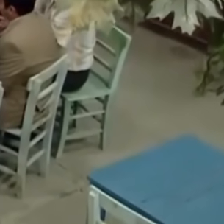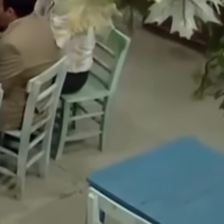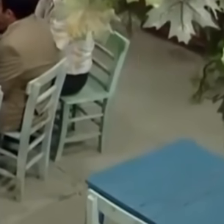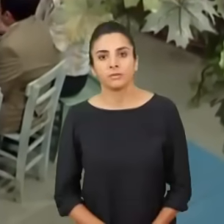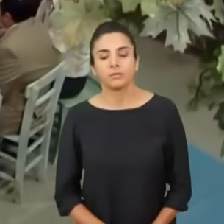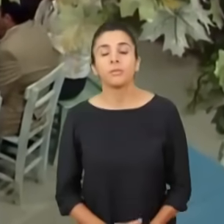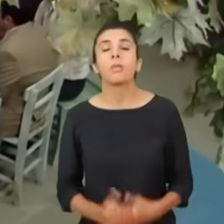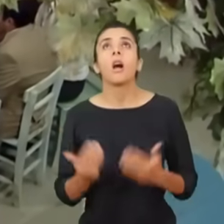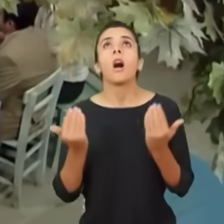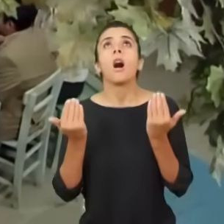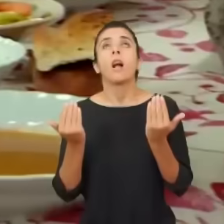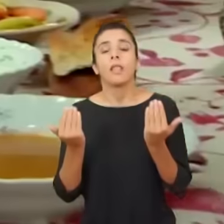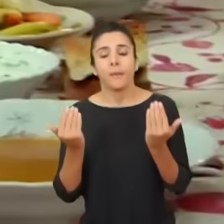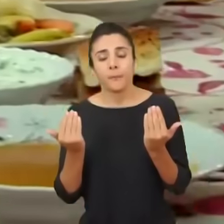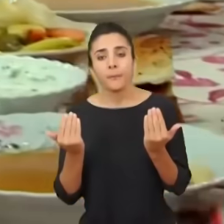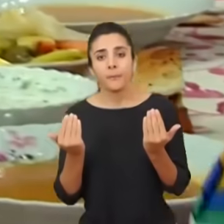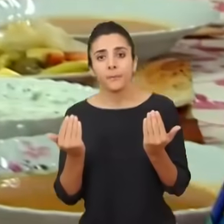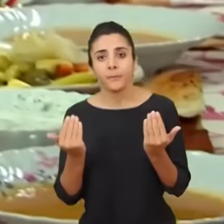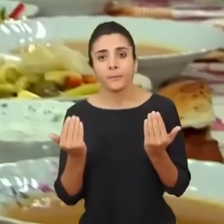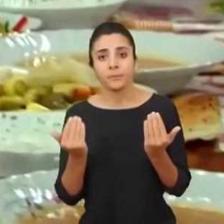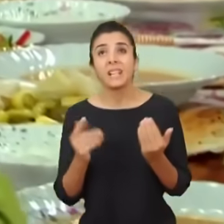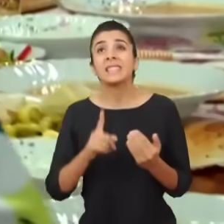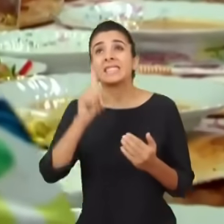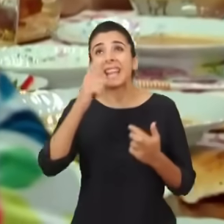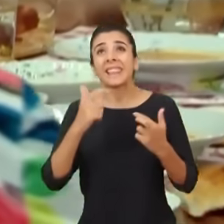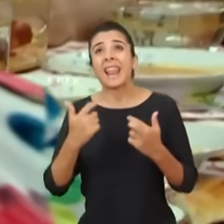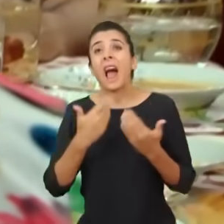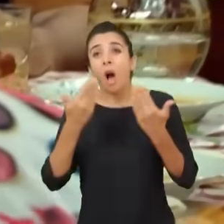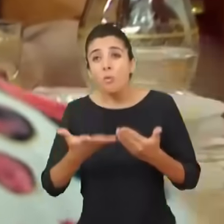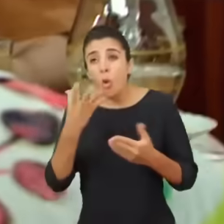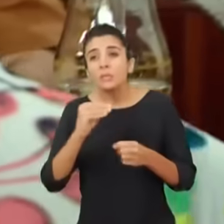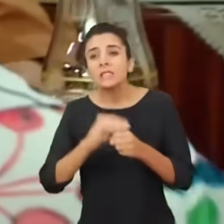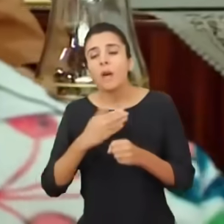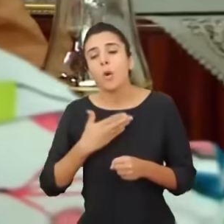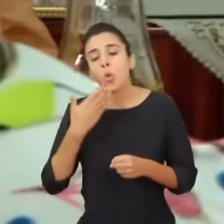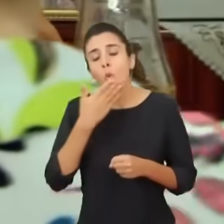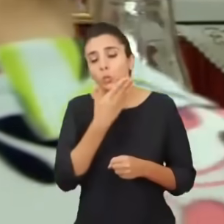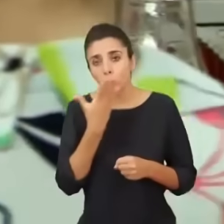Ezanın okumasını bekliyorlar. Senin rızan için oruç tuttum.